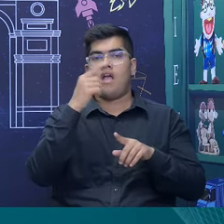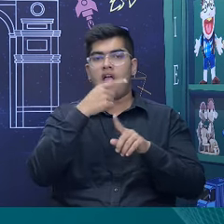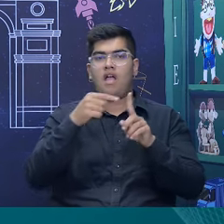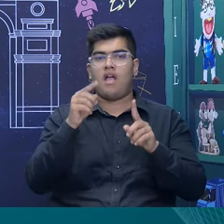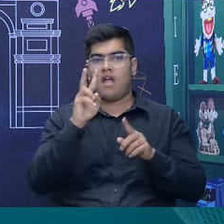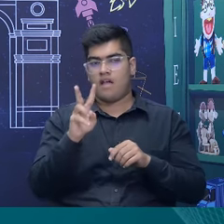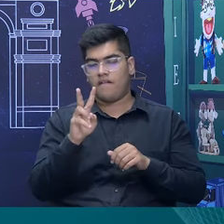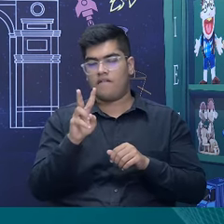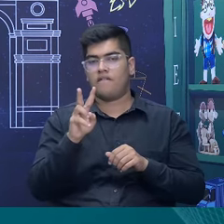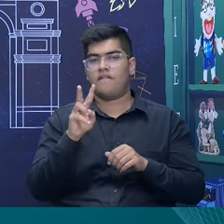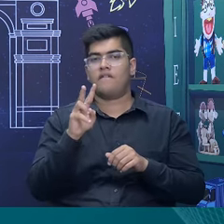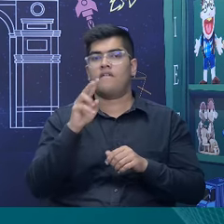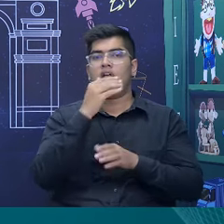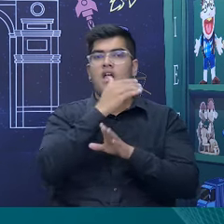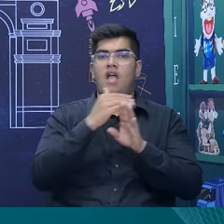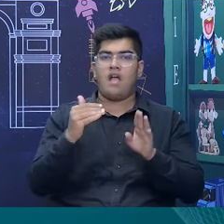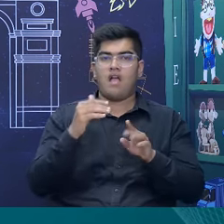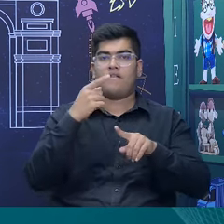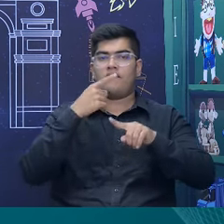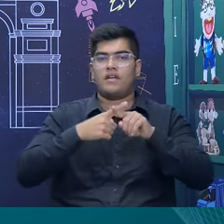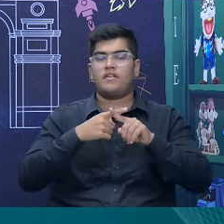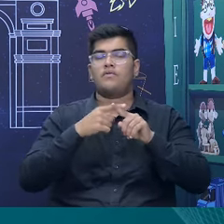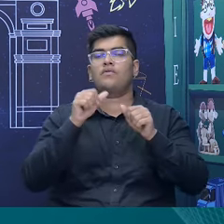हाफ एरिया